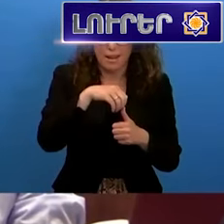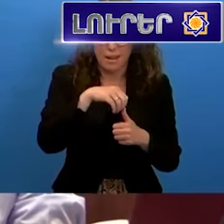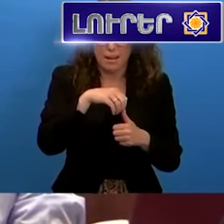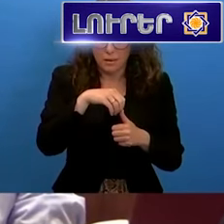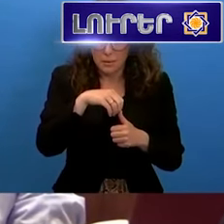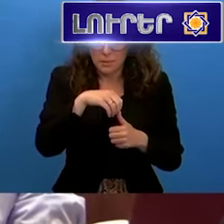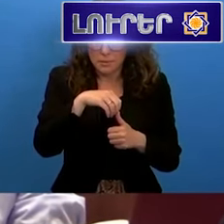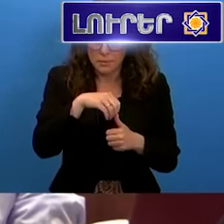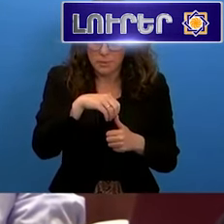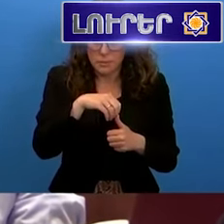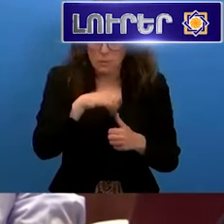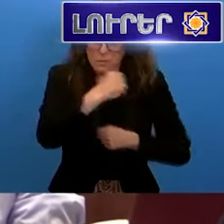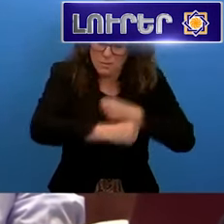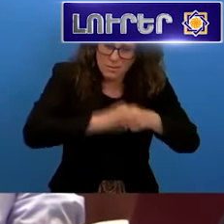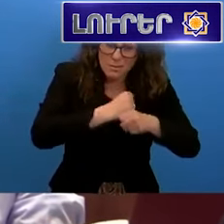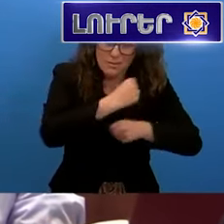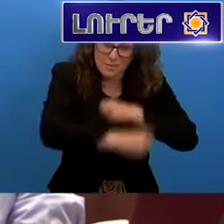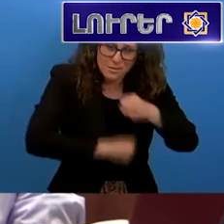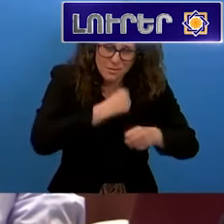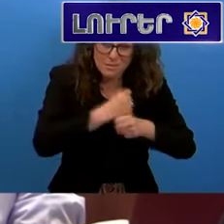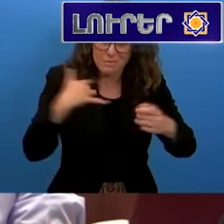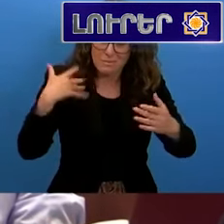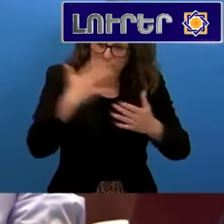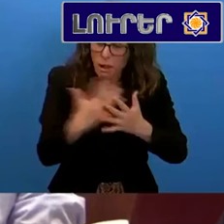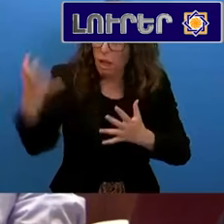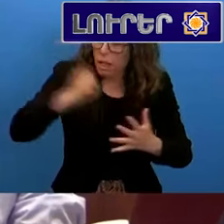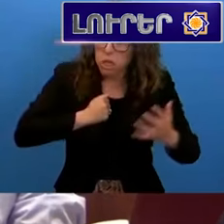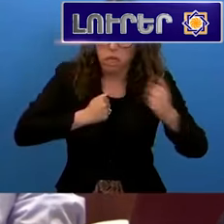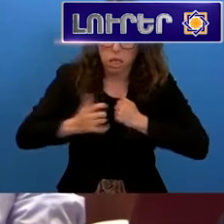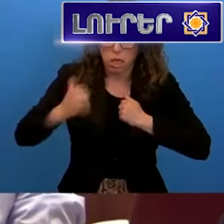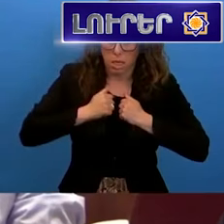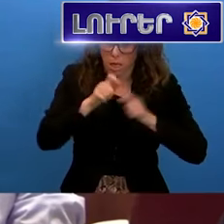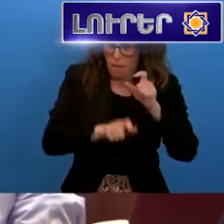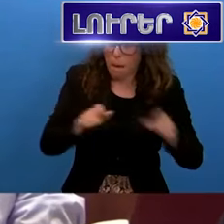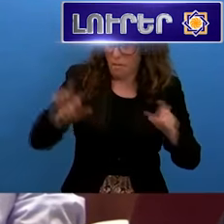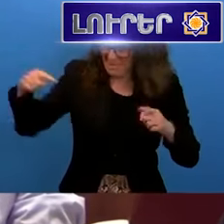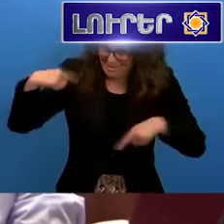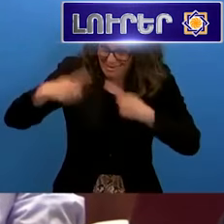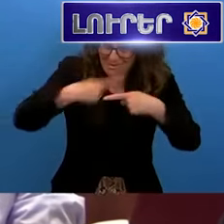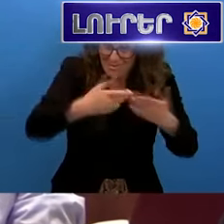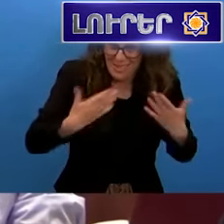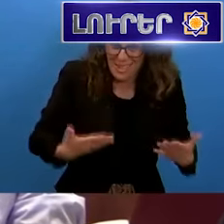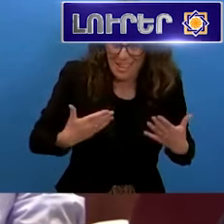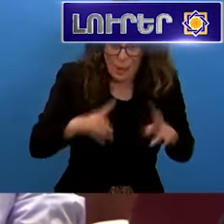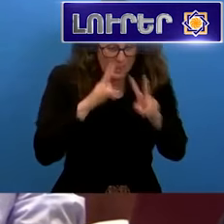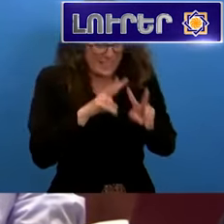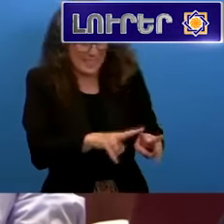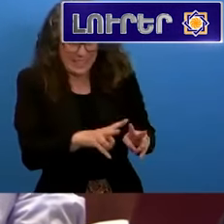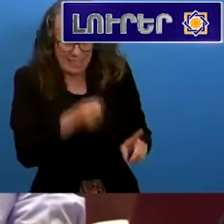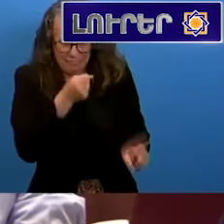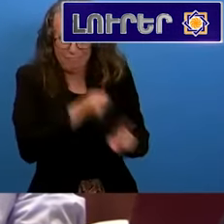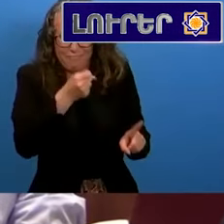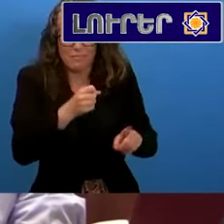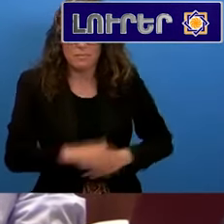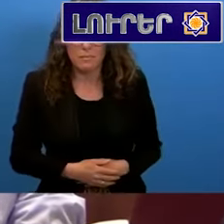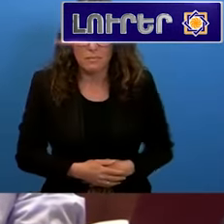Հանժողթումը, խտրականության ռասիզմը, իրանց բնակության սպանությունը, իրանց արորյանա։ Ասալա ինքը ու իվիլցրալա վերես մարդկային նվաստացում պիտի շտքվե